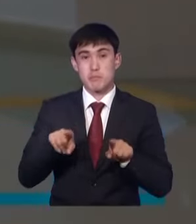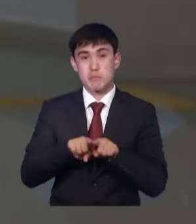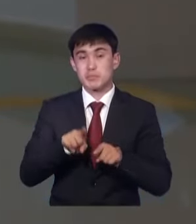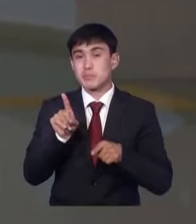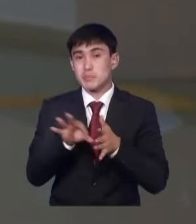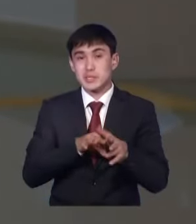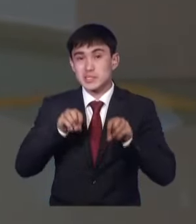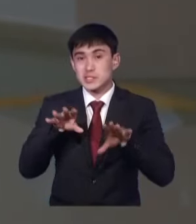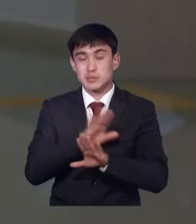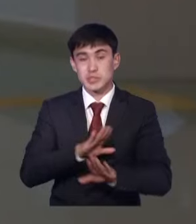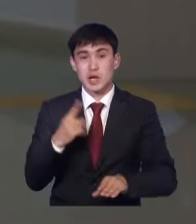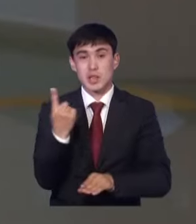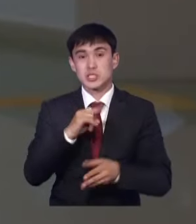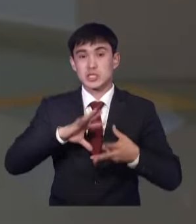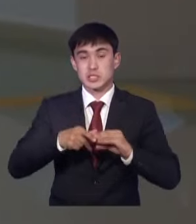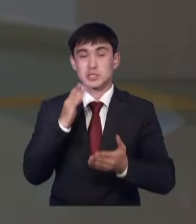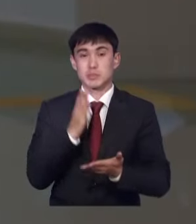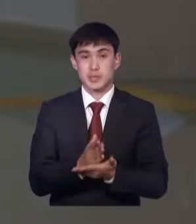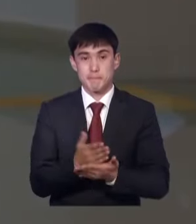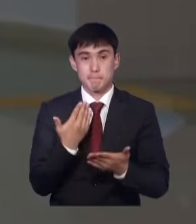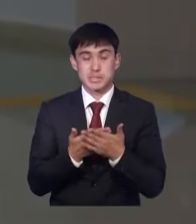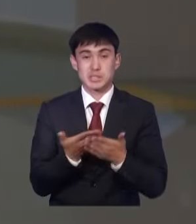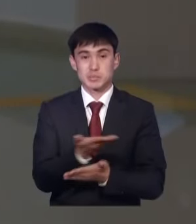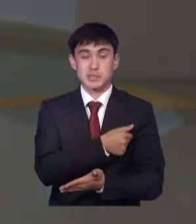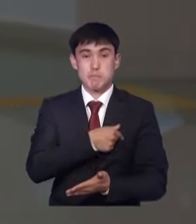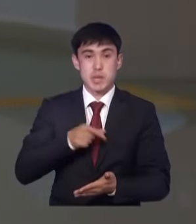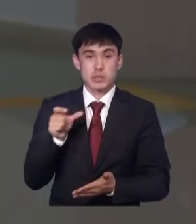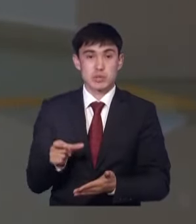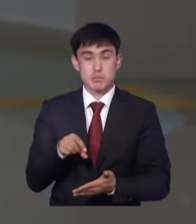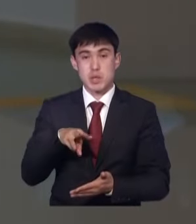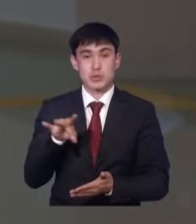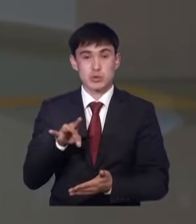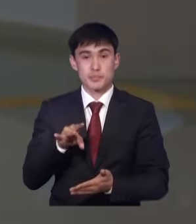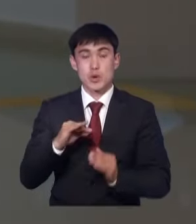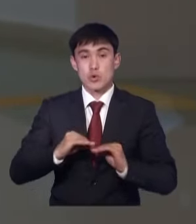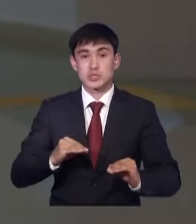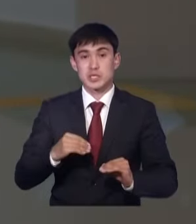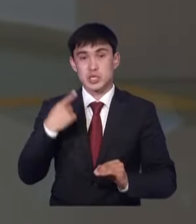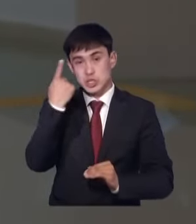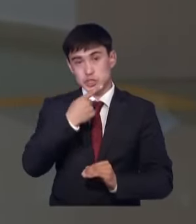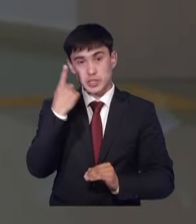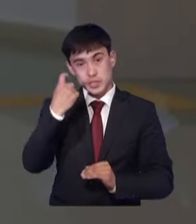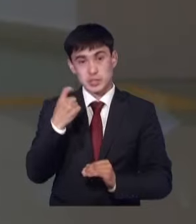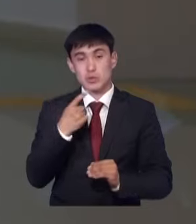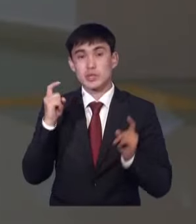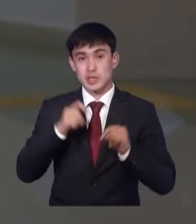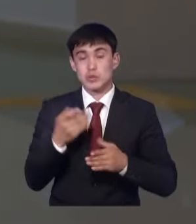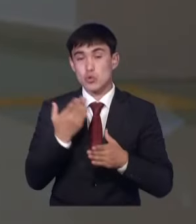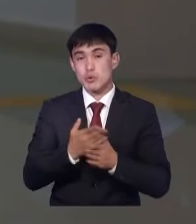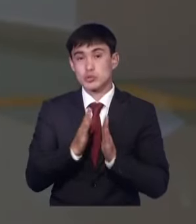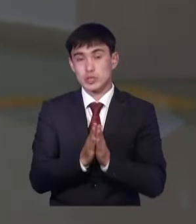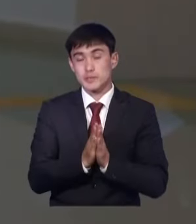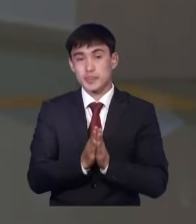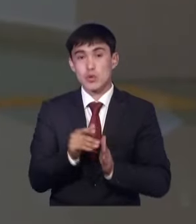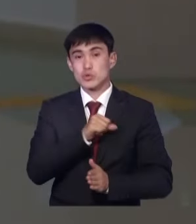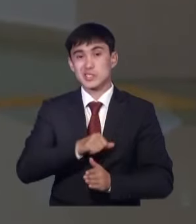шешіле қоймайды, бірақ алғашқы нәтижелері бар. Мысалы, біздің менторларымызға оқушылар өздері жеке кеңес алуға келеді, көмек сұрайды,